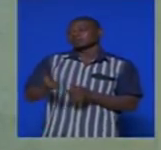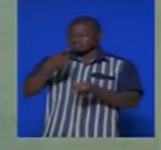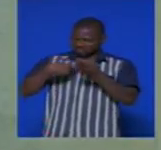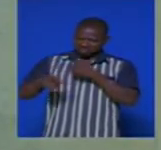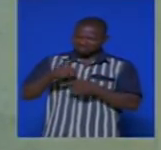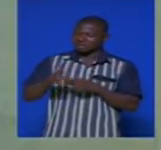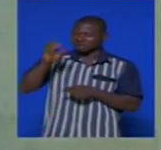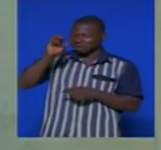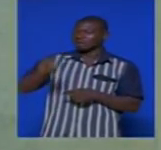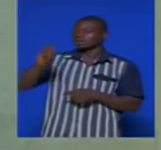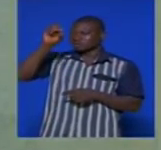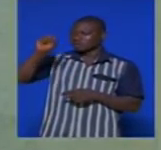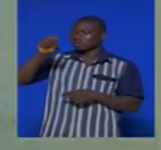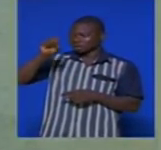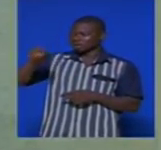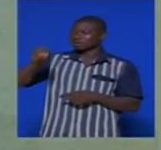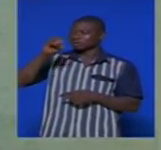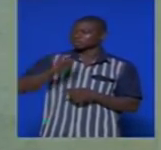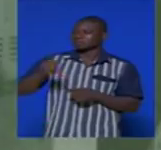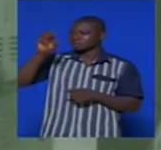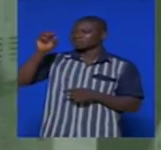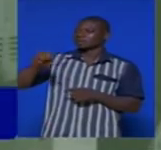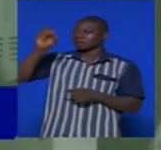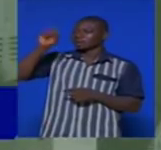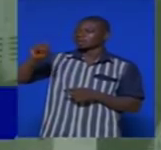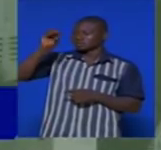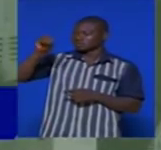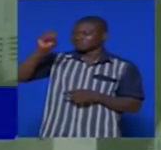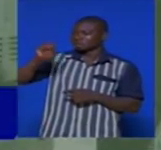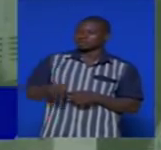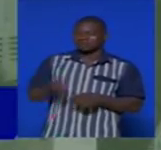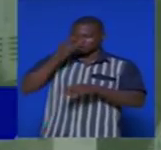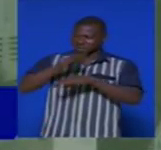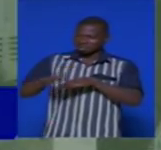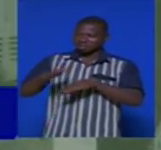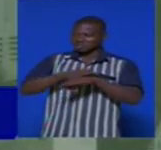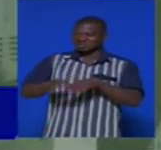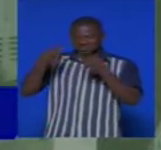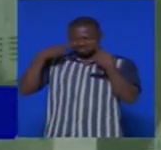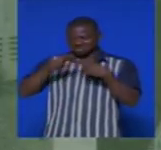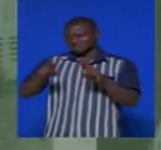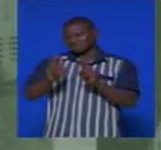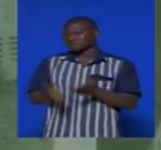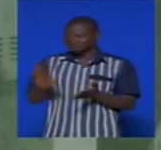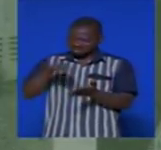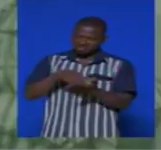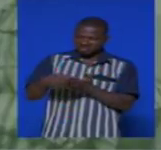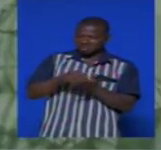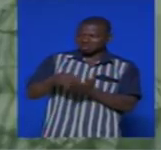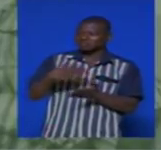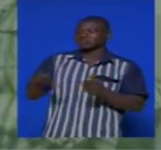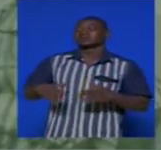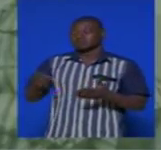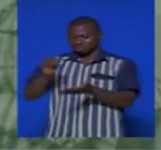en meurt par défaut de ce liquide précieux, sous le regard impuissant des médecins et du Centre national de transfusion